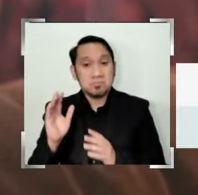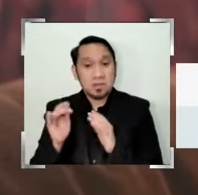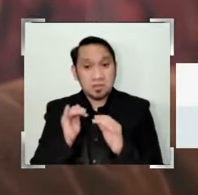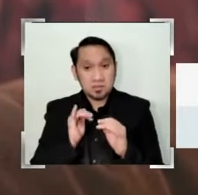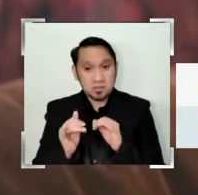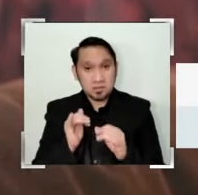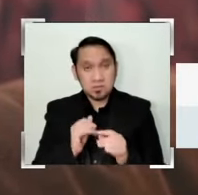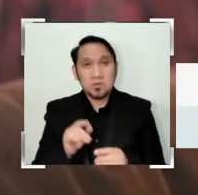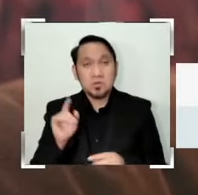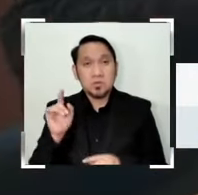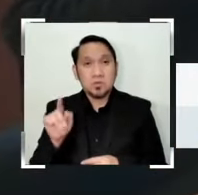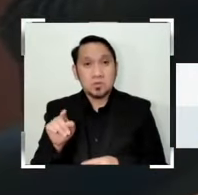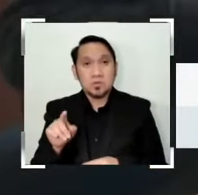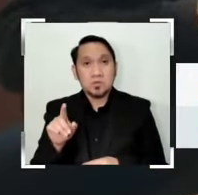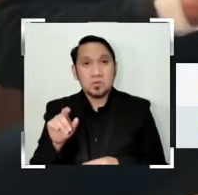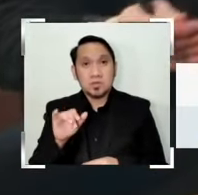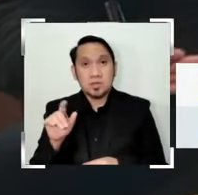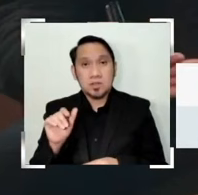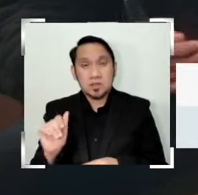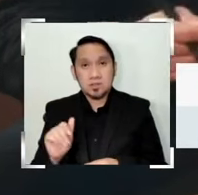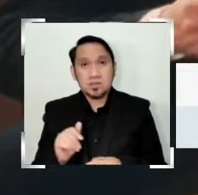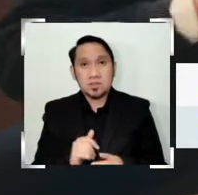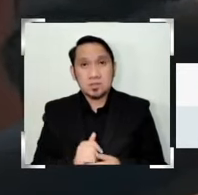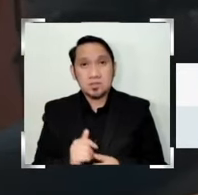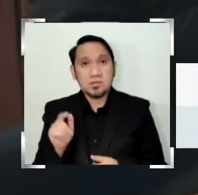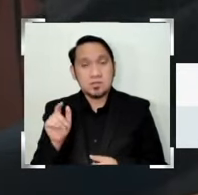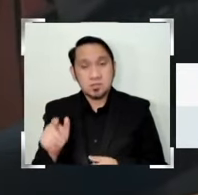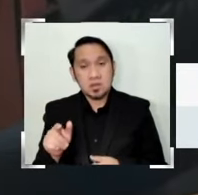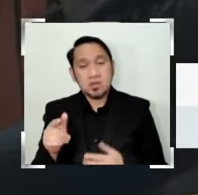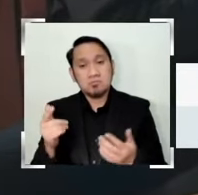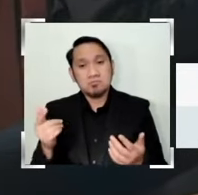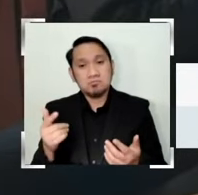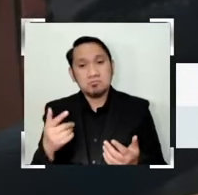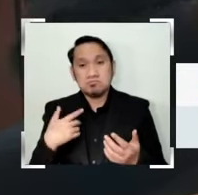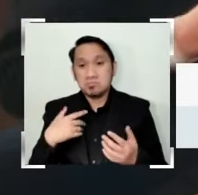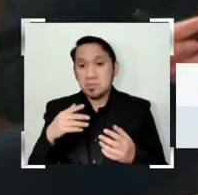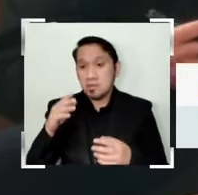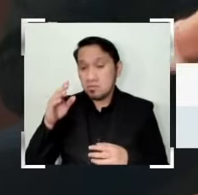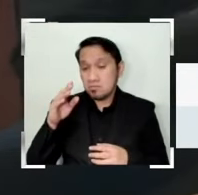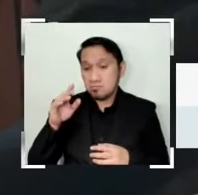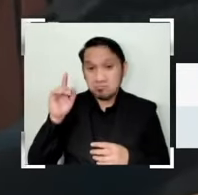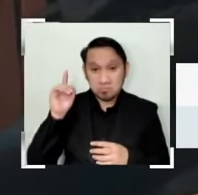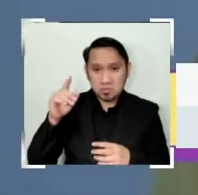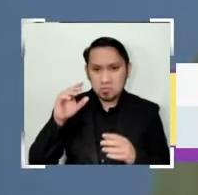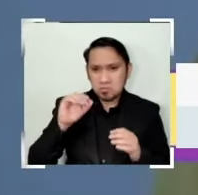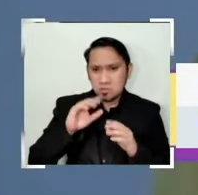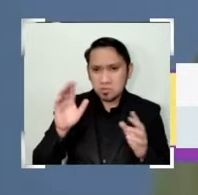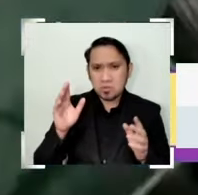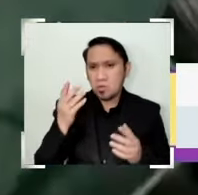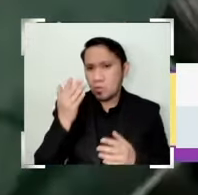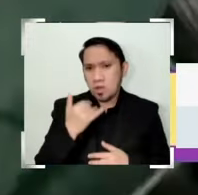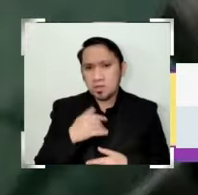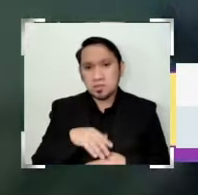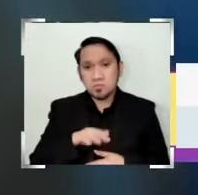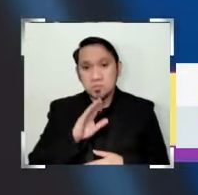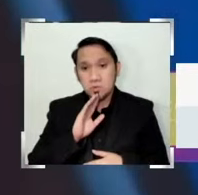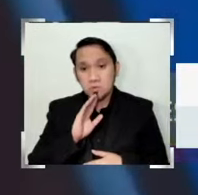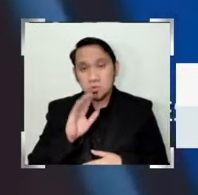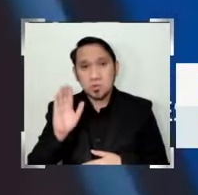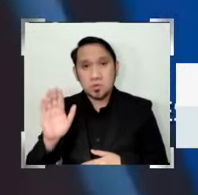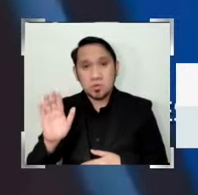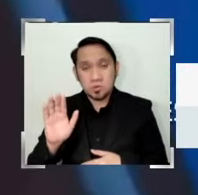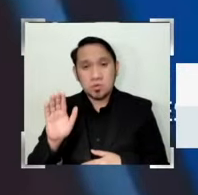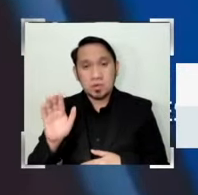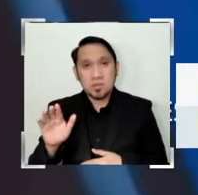kay Liza Soberano. Nagbigay linaw naman si Tito Boy kung bakit siya naging disappointed sa vlog ni Liza na